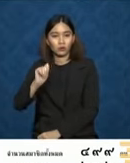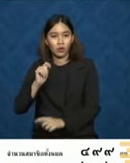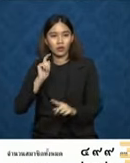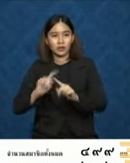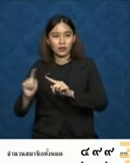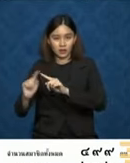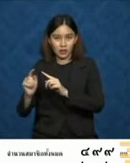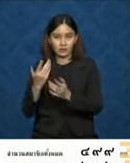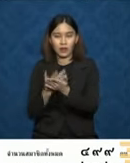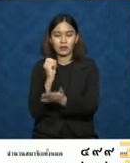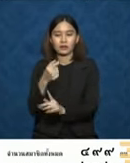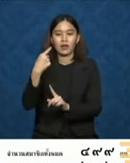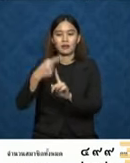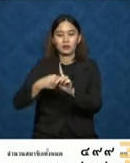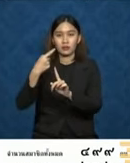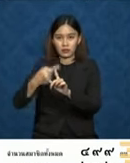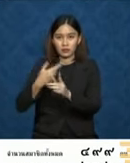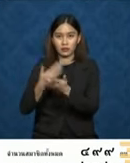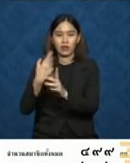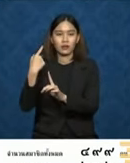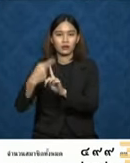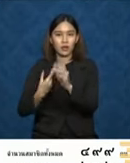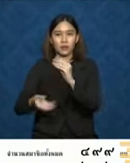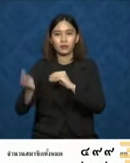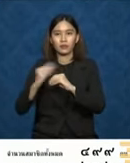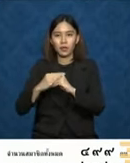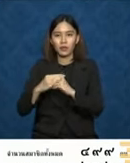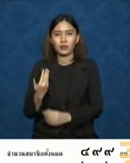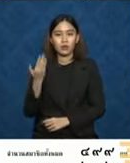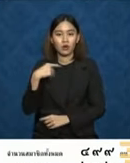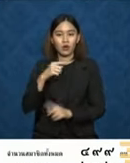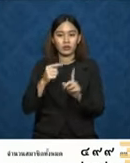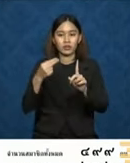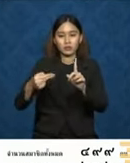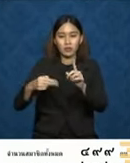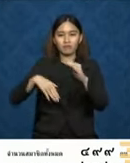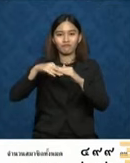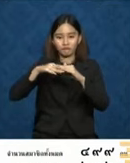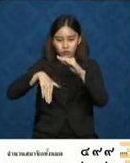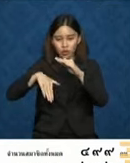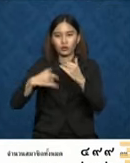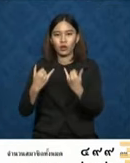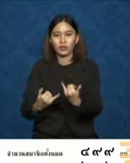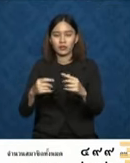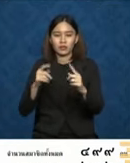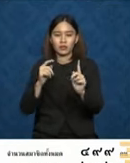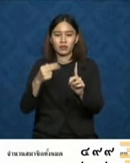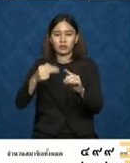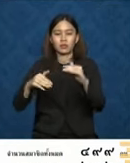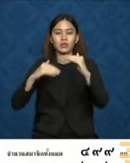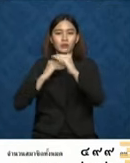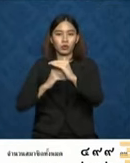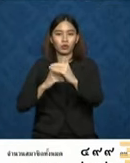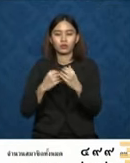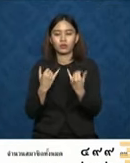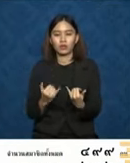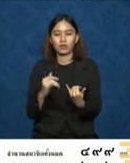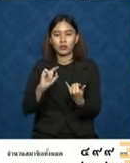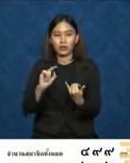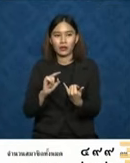ตอบแทนพนักงานจ้างองค์กรปกครองส่วนท้องถิ่นเพิ่มเดิมไม่ถึง 10,000บาทให้ได้รับเป็น 10,000บาทนั้นท่านประธานครับใน